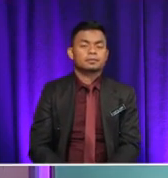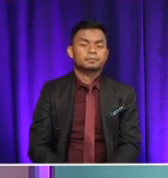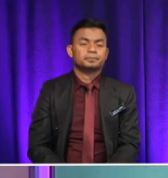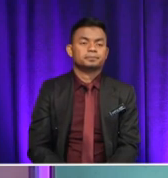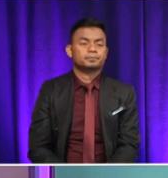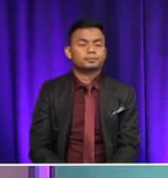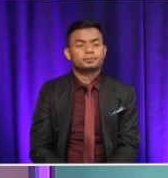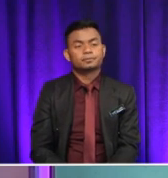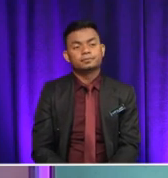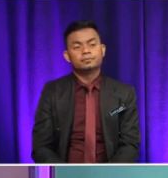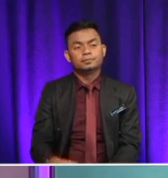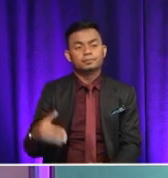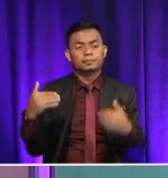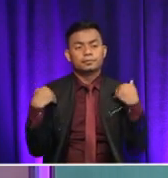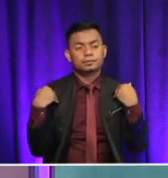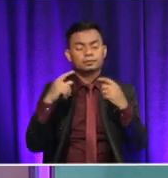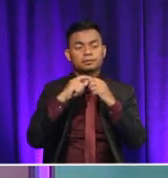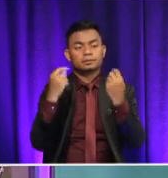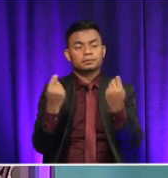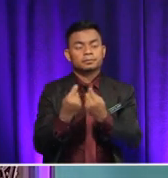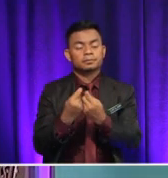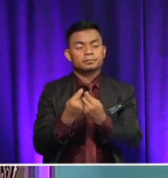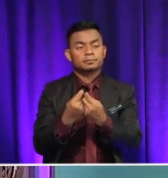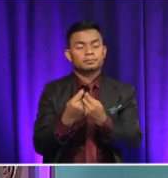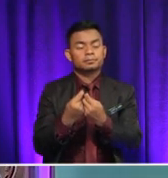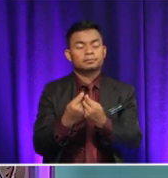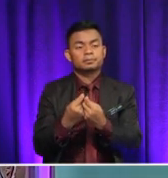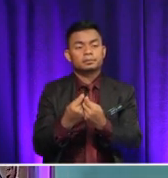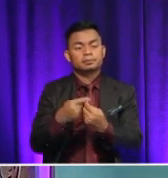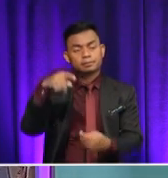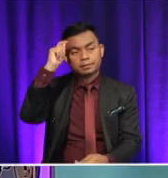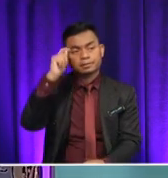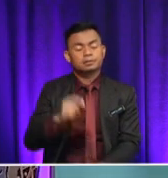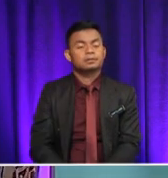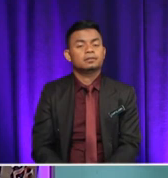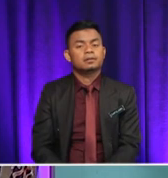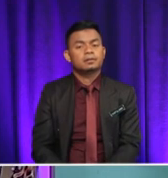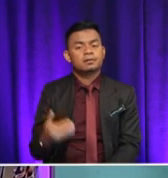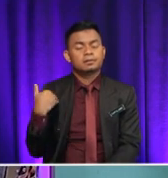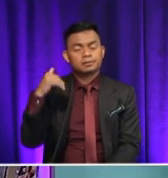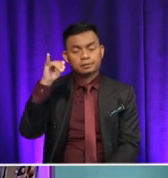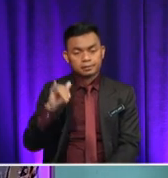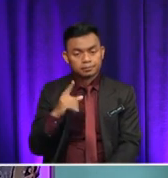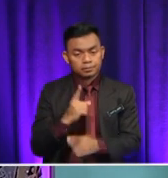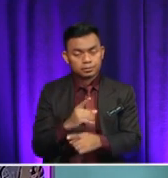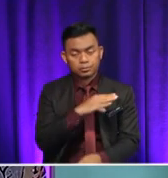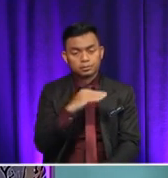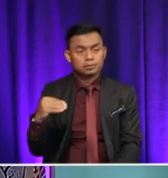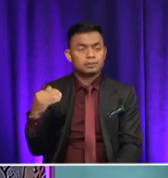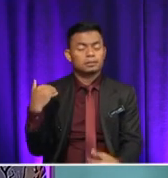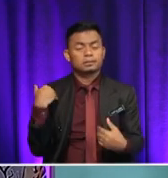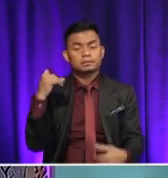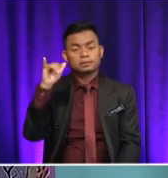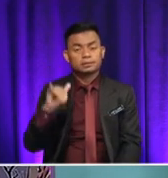Agak sini Agak sini oke terima kasih kalian yang mencoba ada yang betul yang salah Jadi kalau misalnya dalam